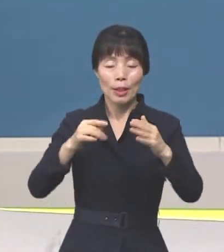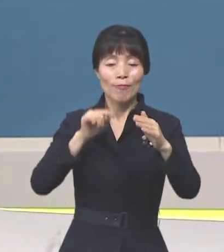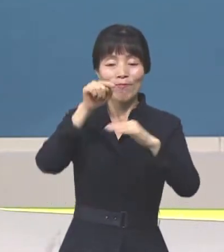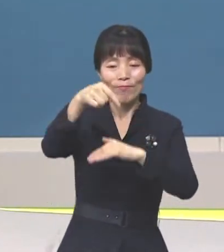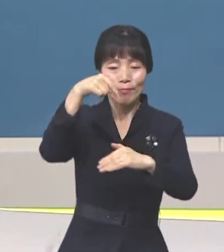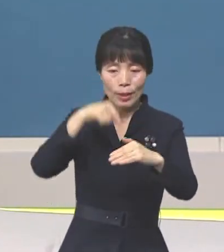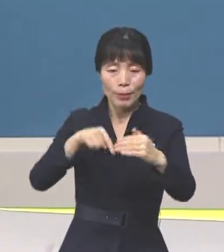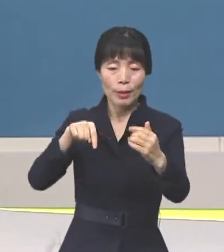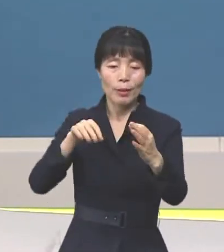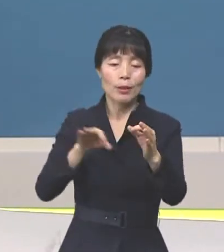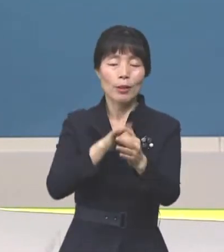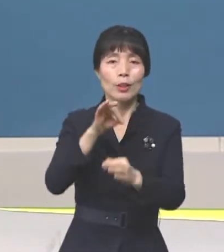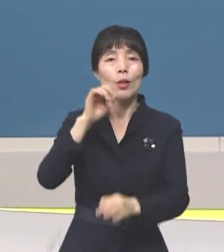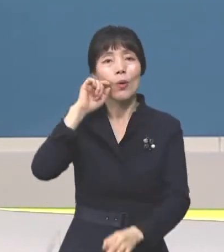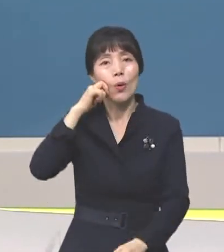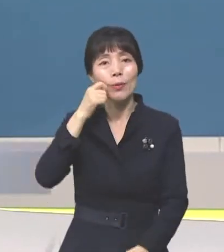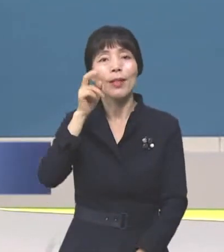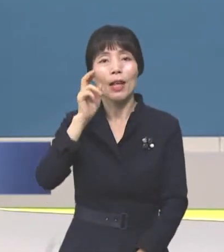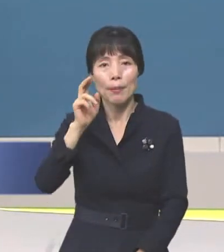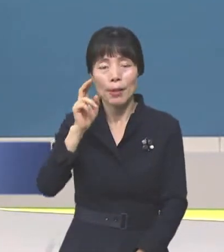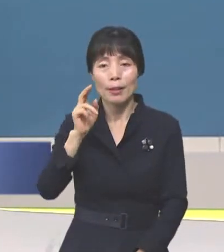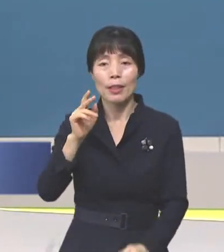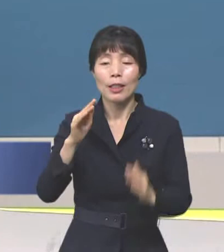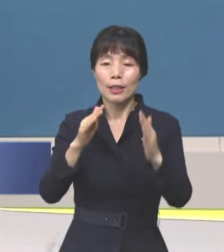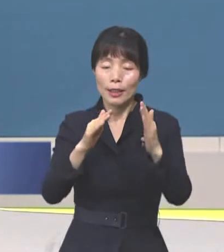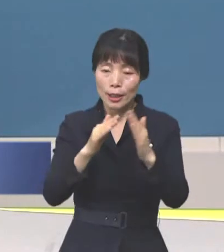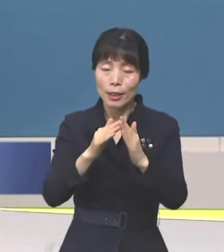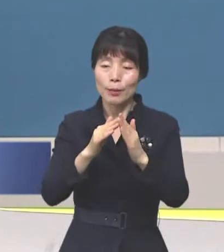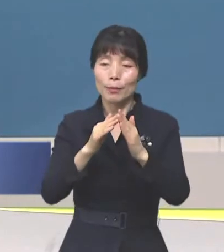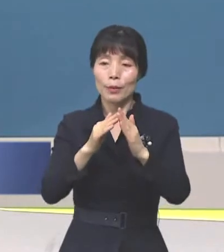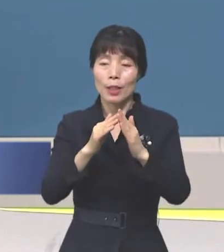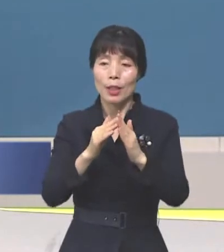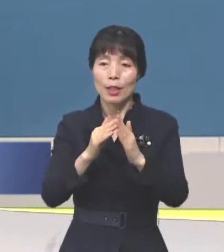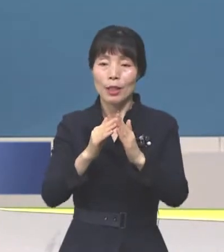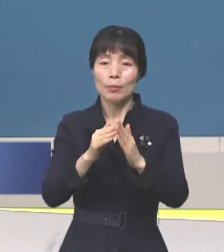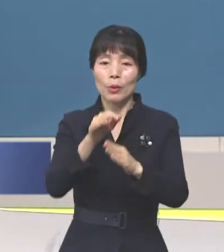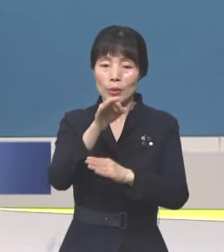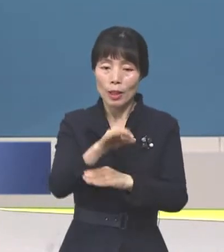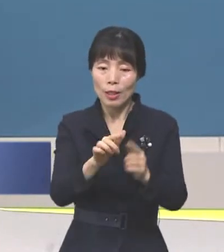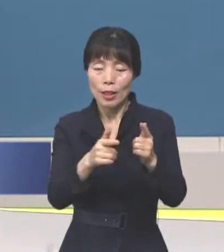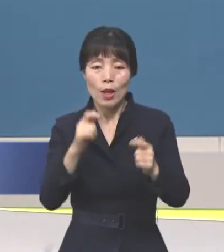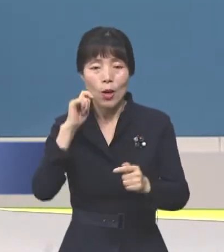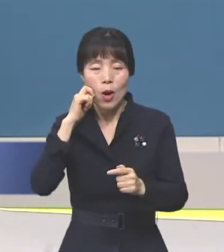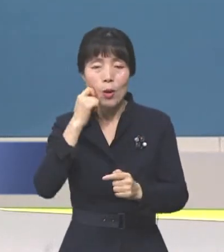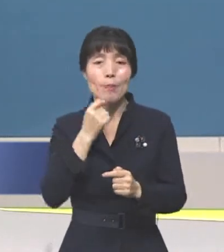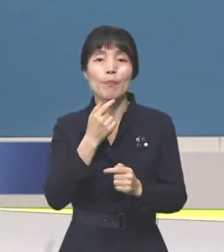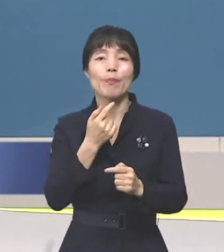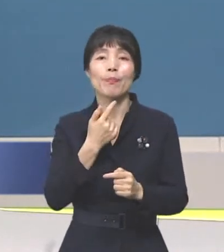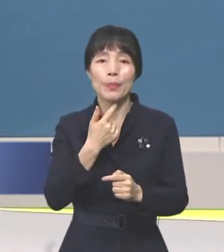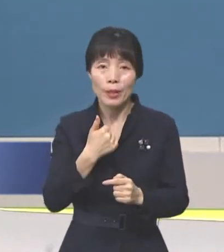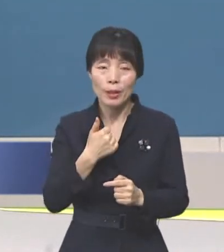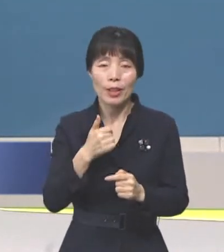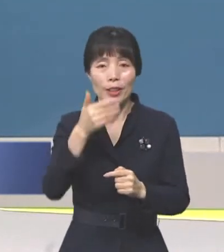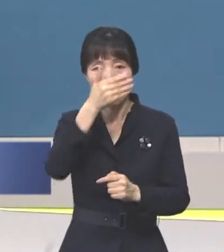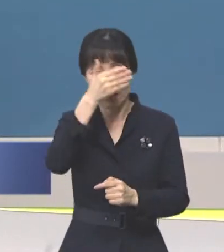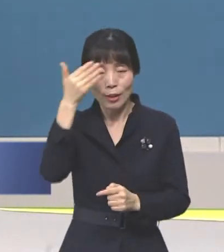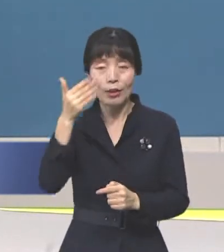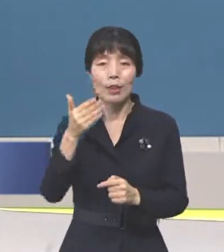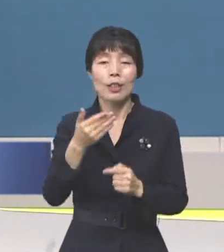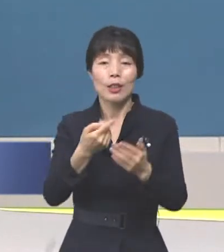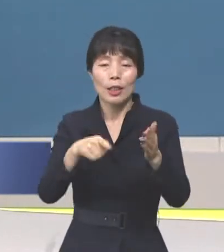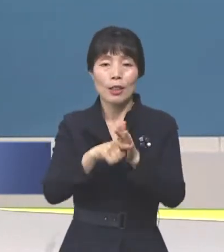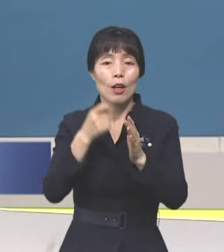어려울 것으로 예상되는데요. 주거 비용과 목돈 마련에 어려움을 겪는 청년들을 위해서 재직 청년 월세 비용